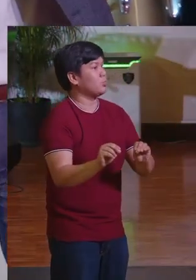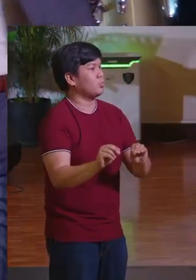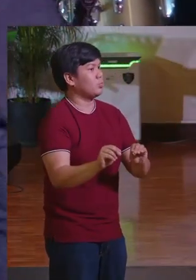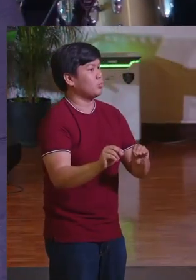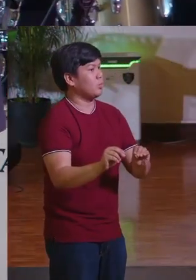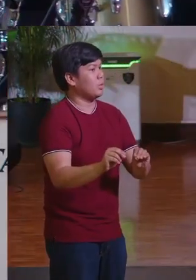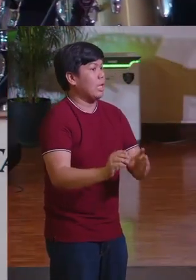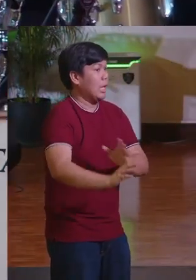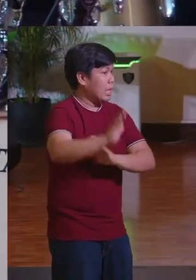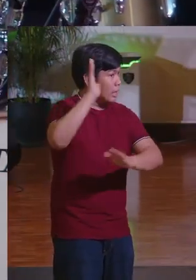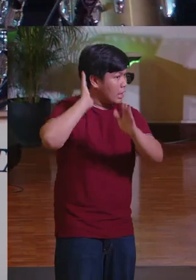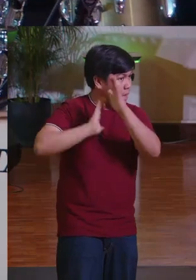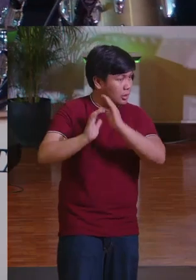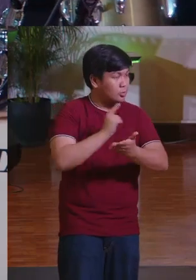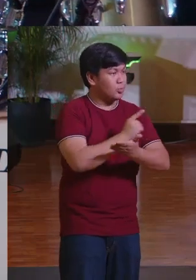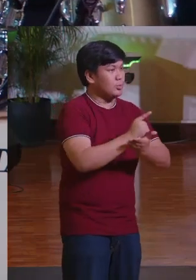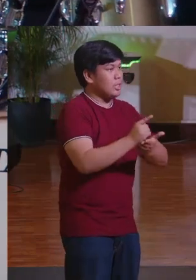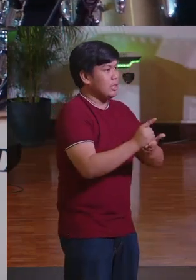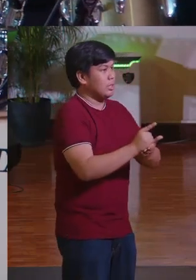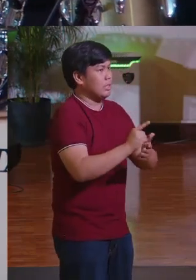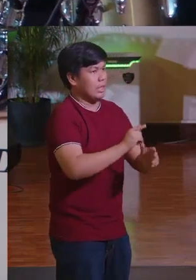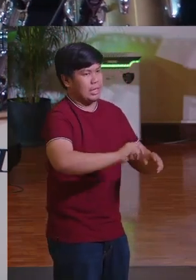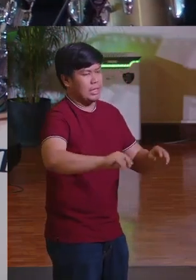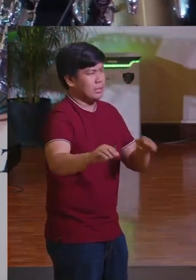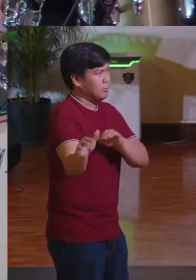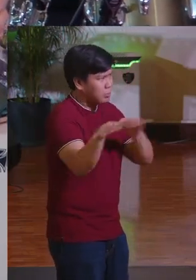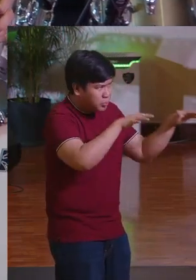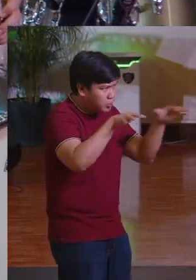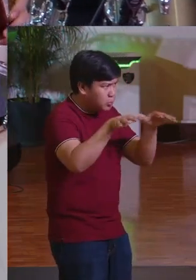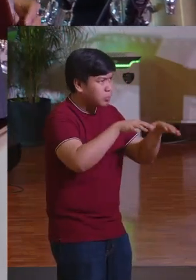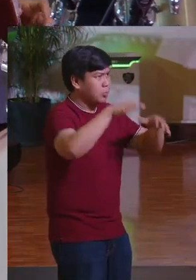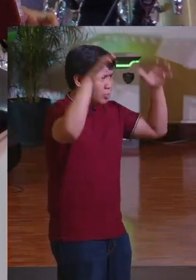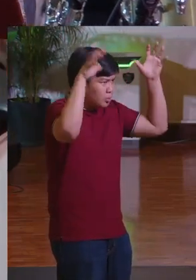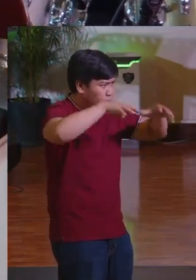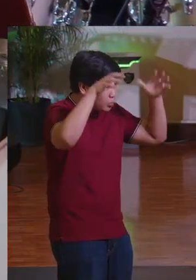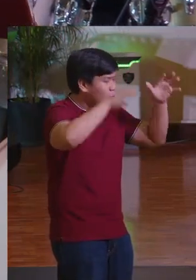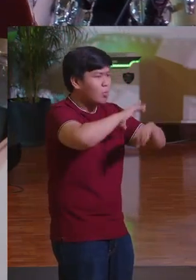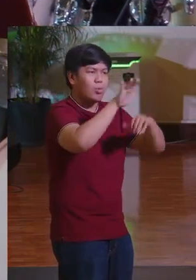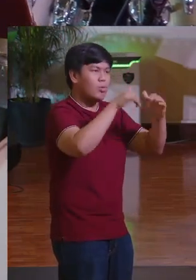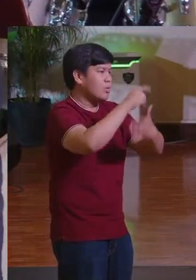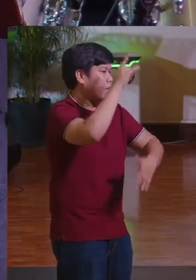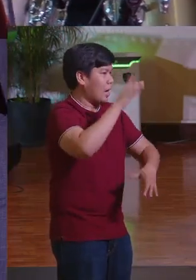ng kalikasan, gawain ng tao, maging ang mga salita niya, upang ang lahat